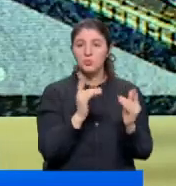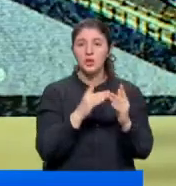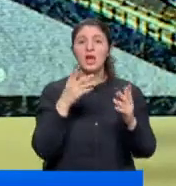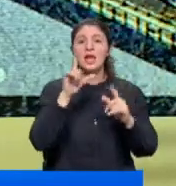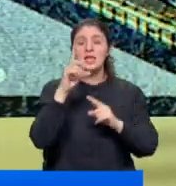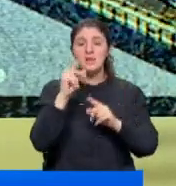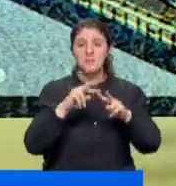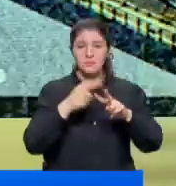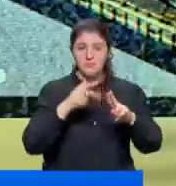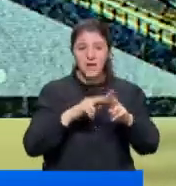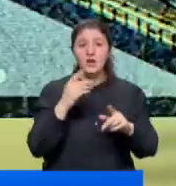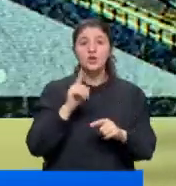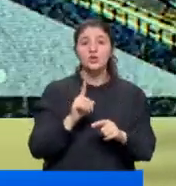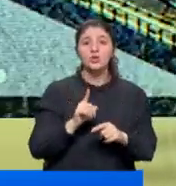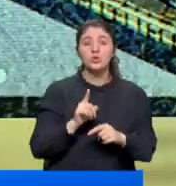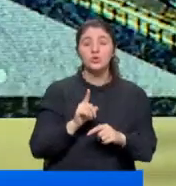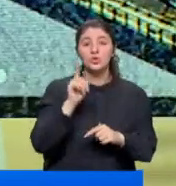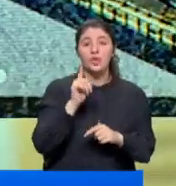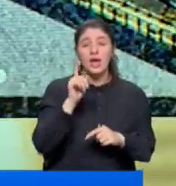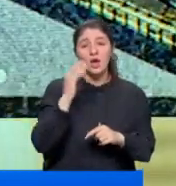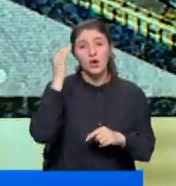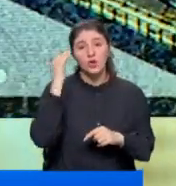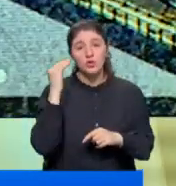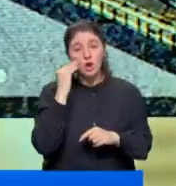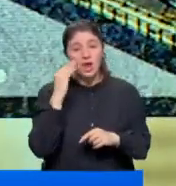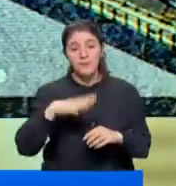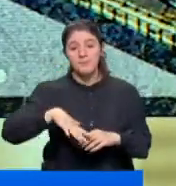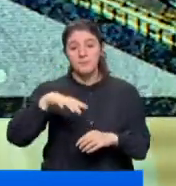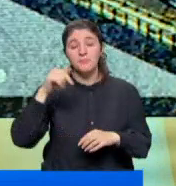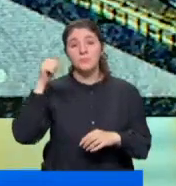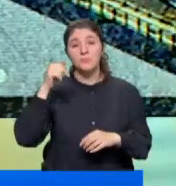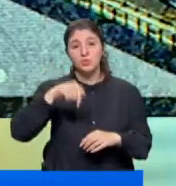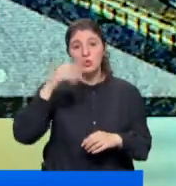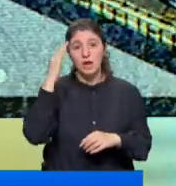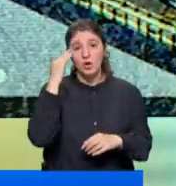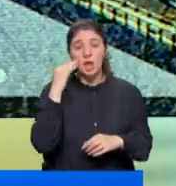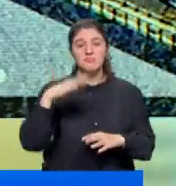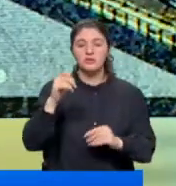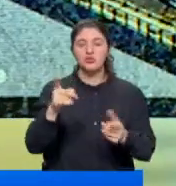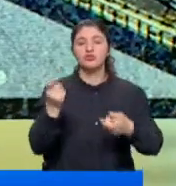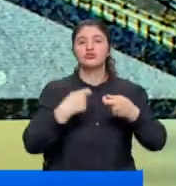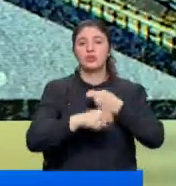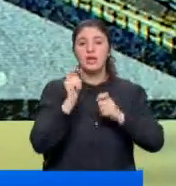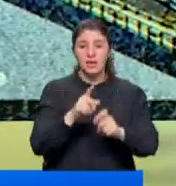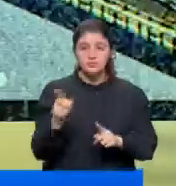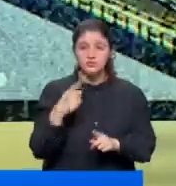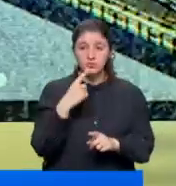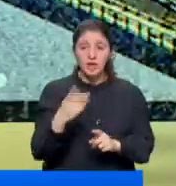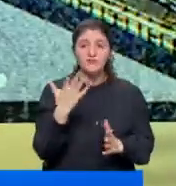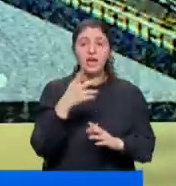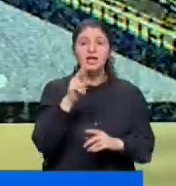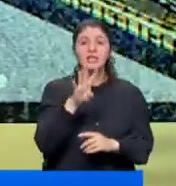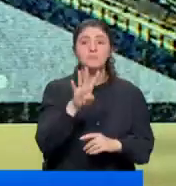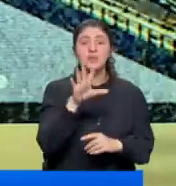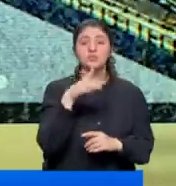ile Güney Kore merkezi o firmalar yaptı diyor. Şirketlere günlük olarak 45 bin araç geçme garantisi